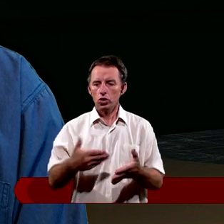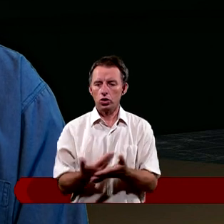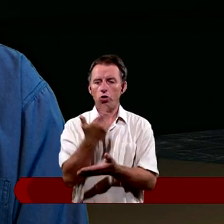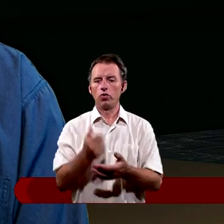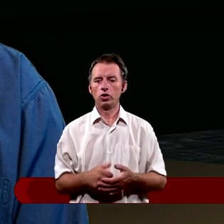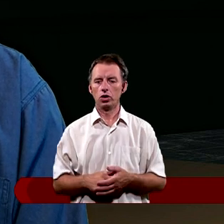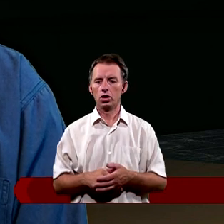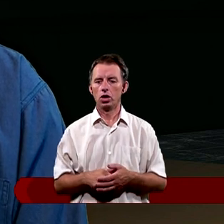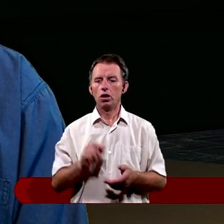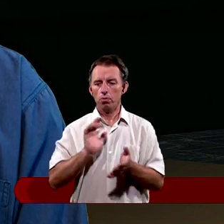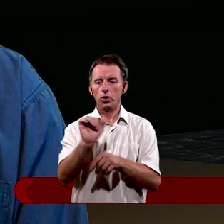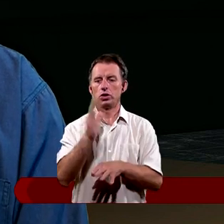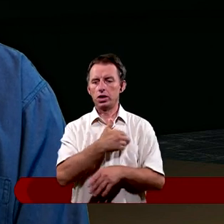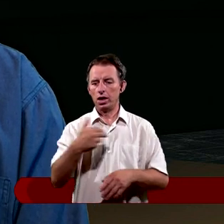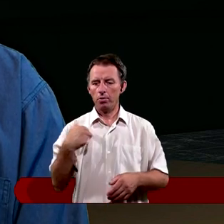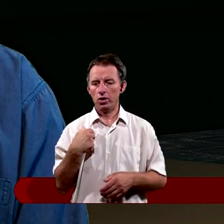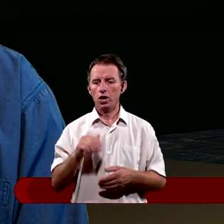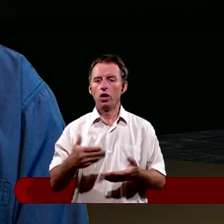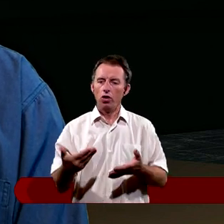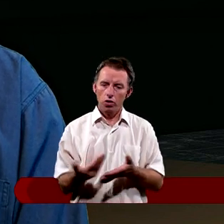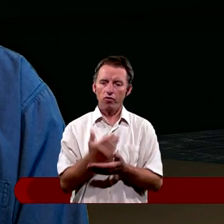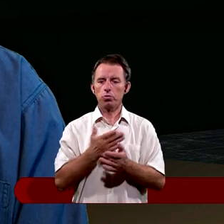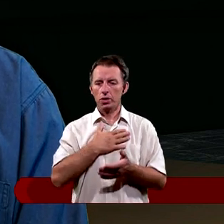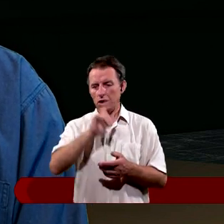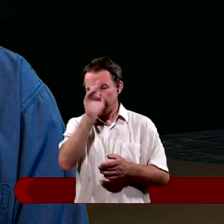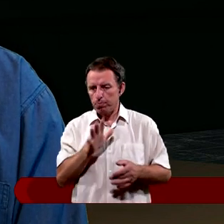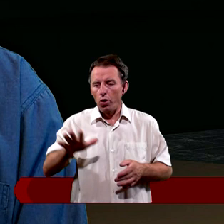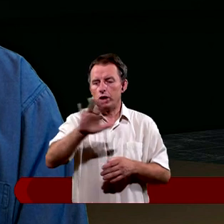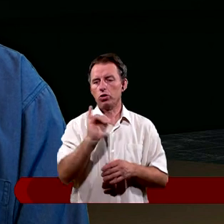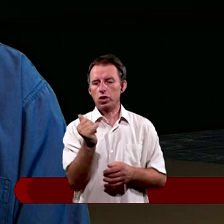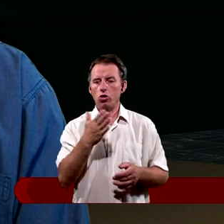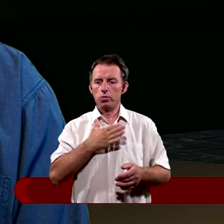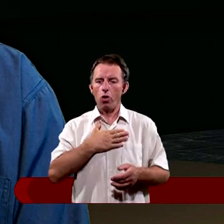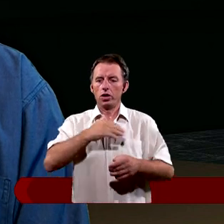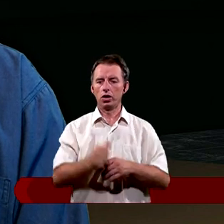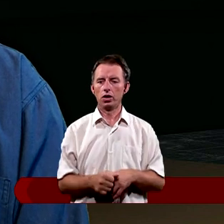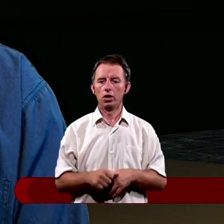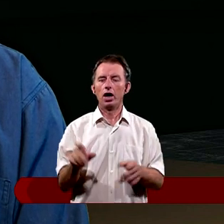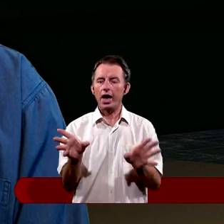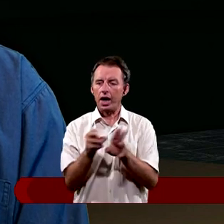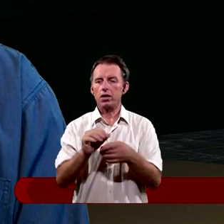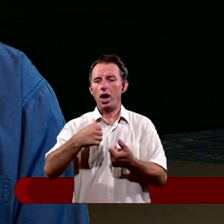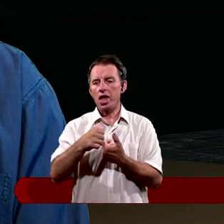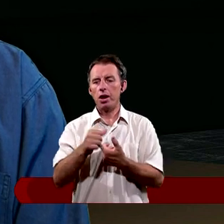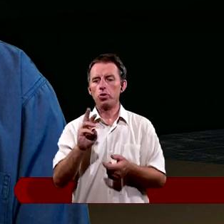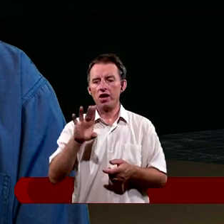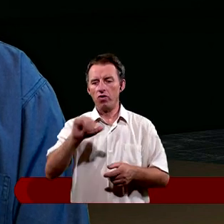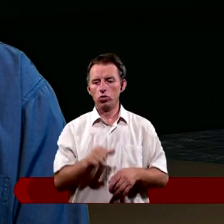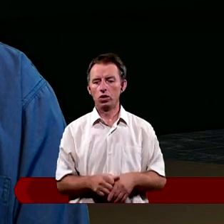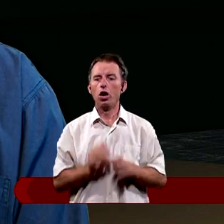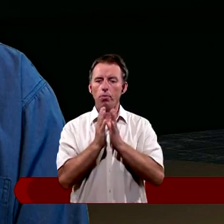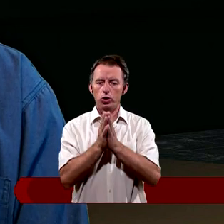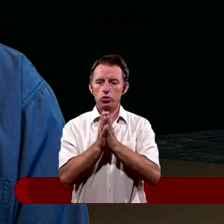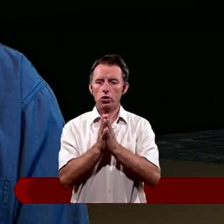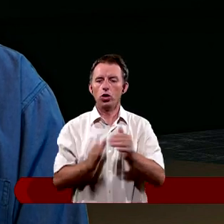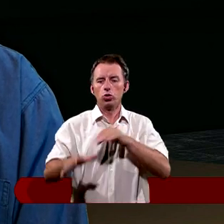znowu, być z nami, znowu mieć tą społeczność, jaką miałeś z Adamem i Ewą.